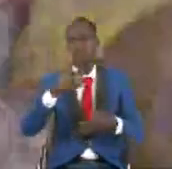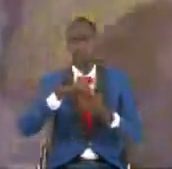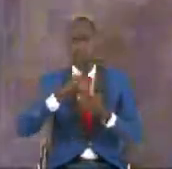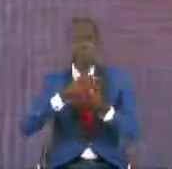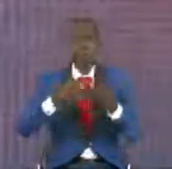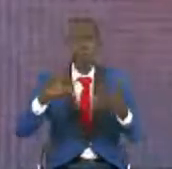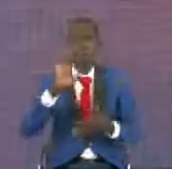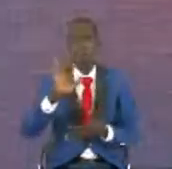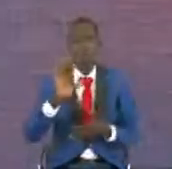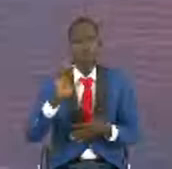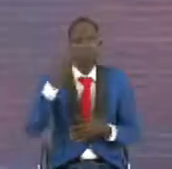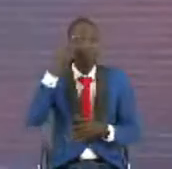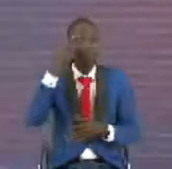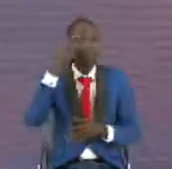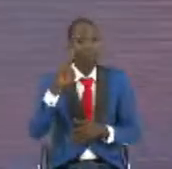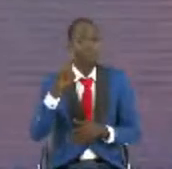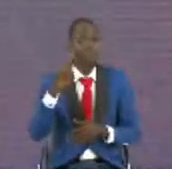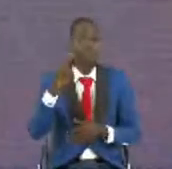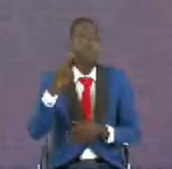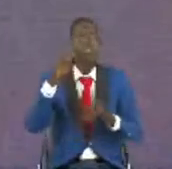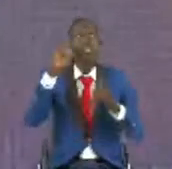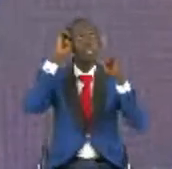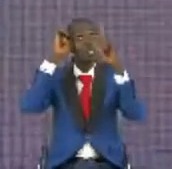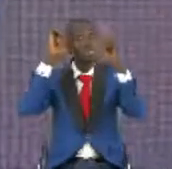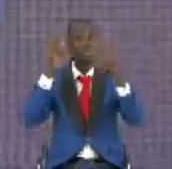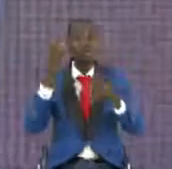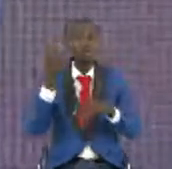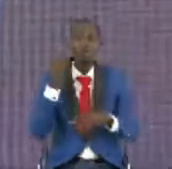Verset 5. Mais il était blessé pour nos péchés.